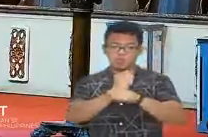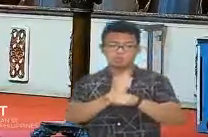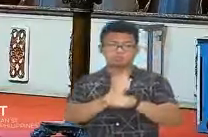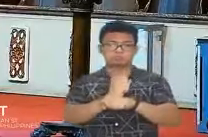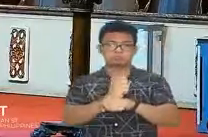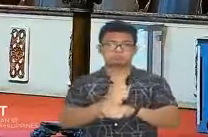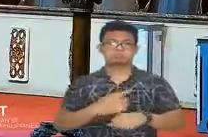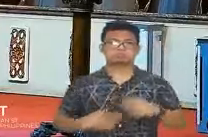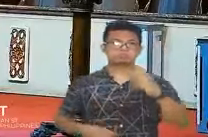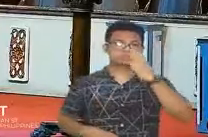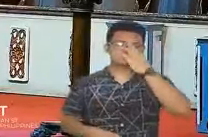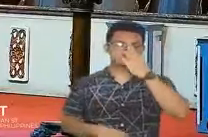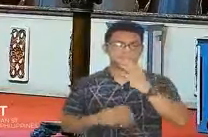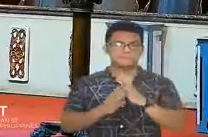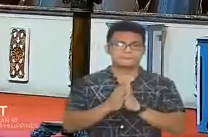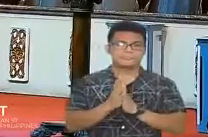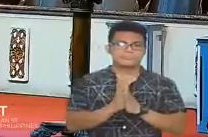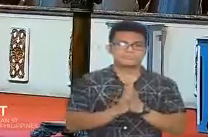daghana diri.